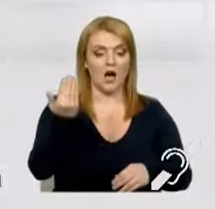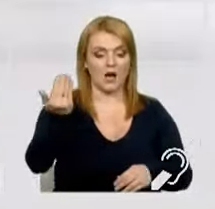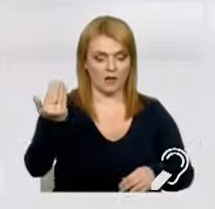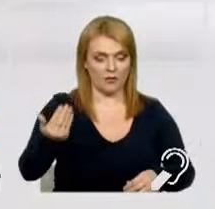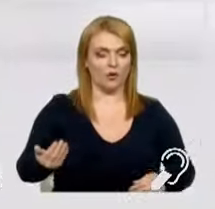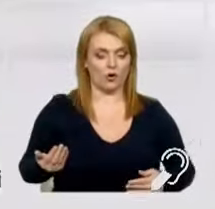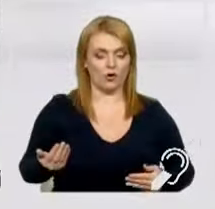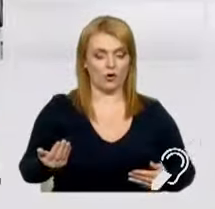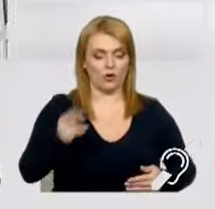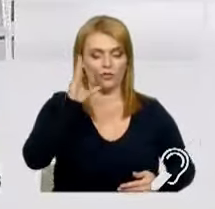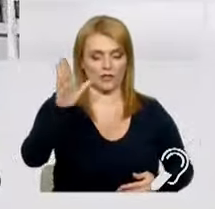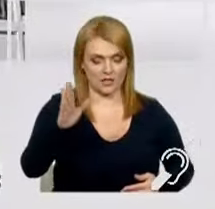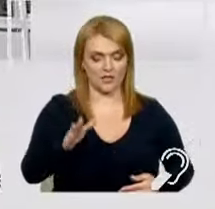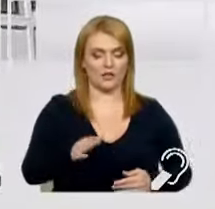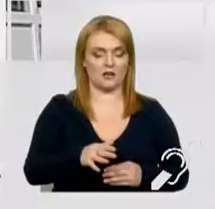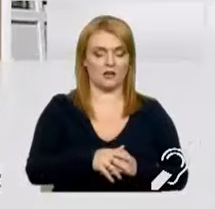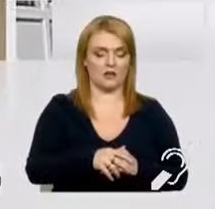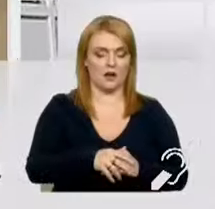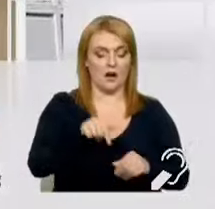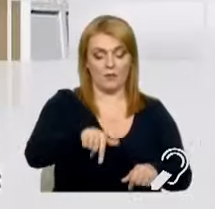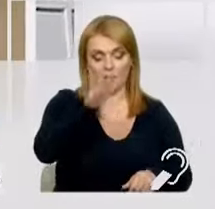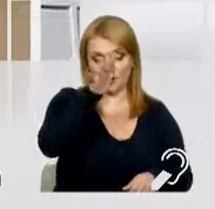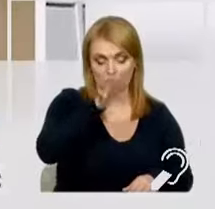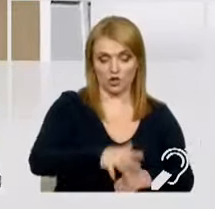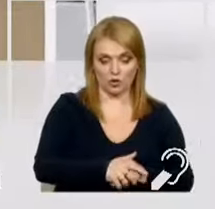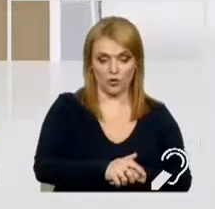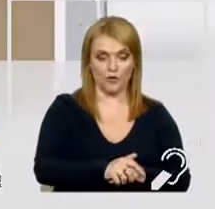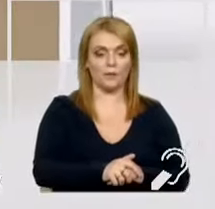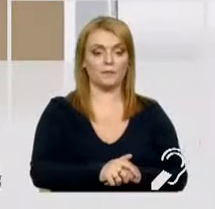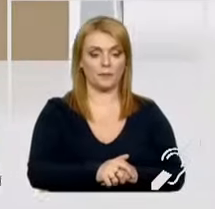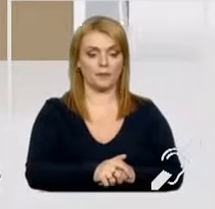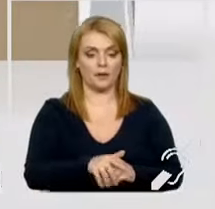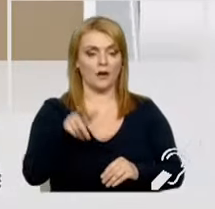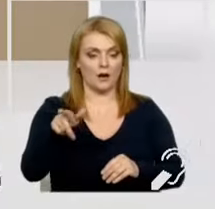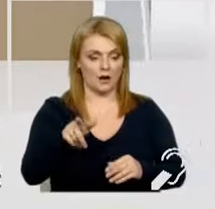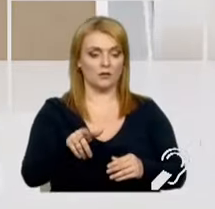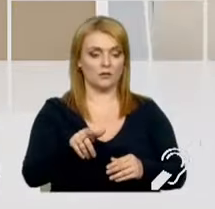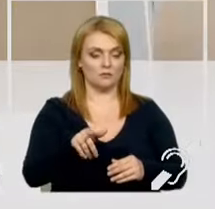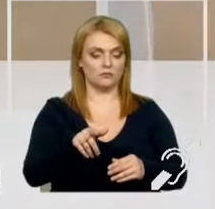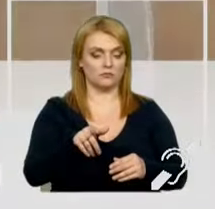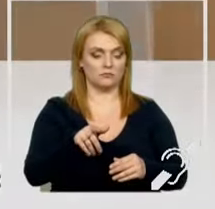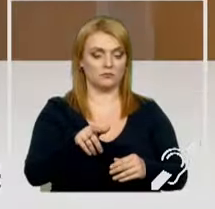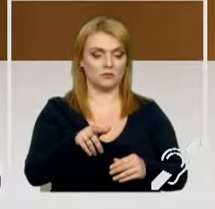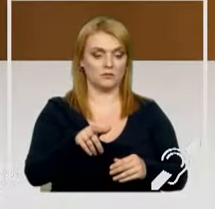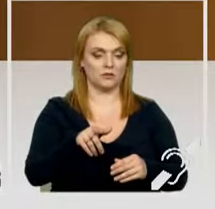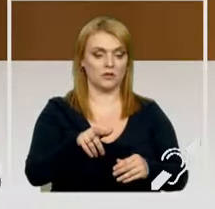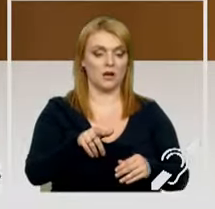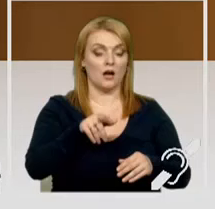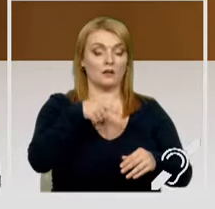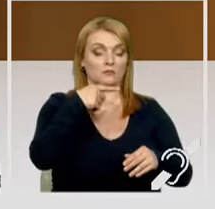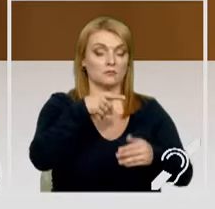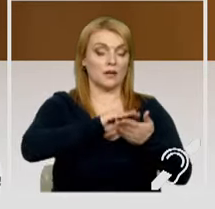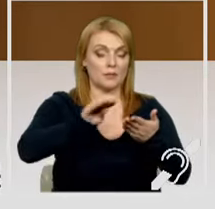1000 de km de Moscova purtătorul de cuvânt al armatei ruse a declarat la rubrica țara de localizare Rus în loc de Republica